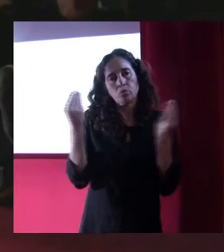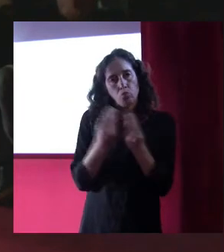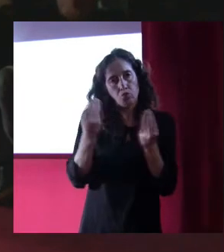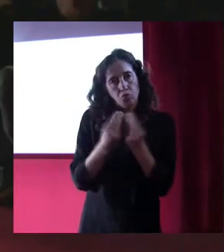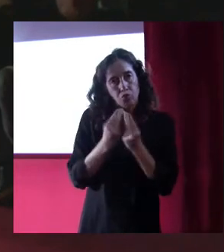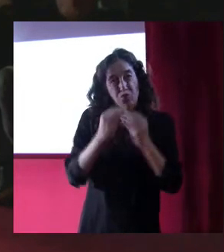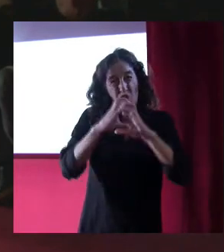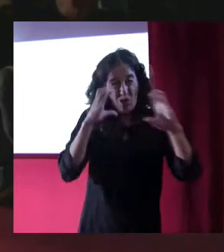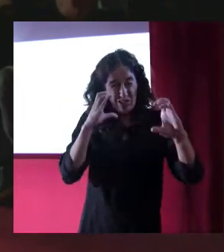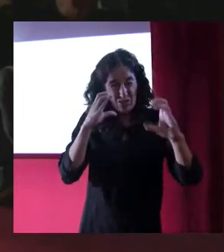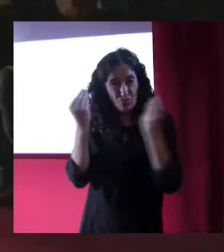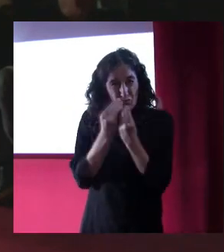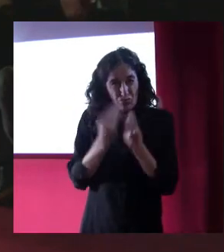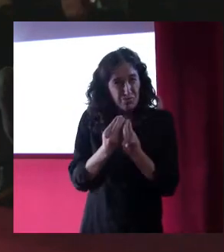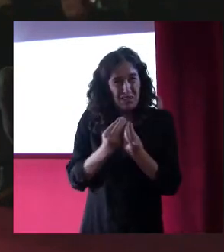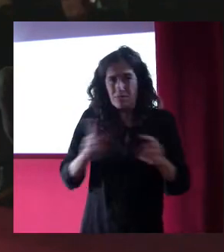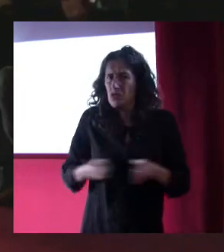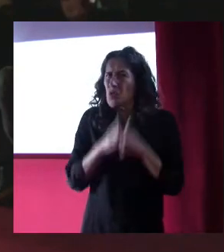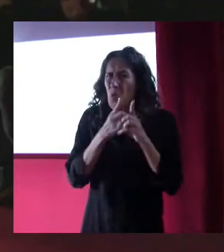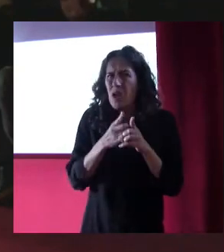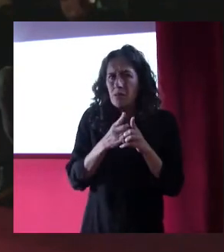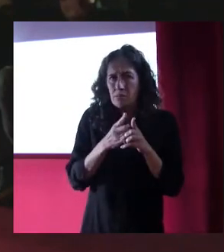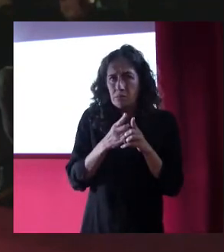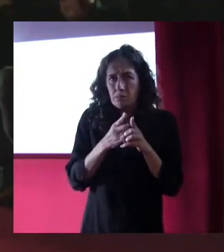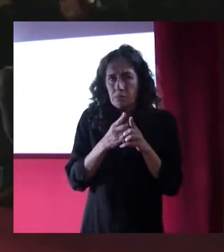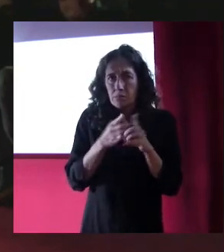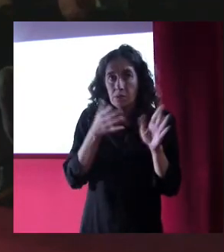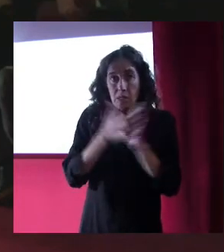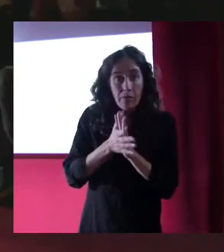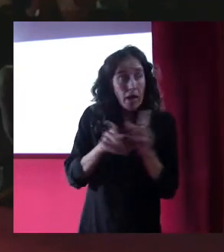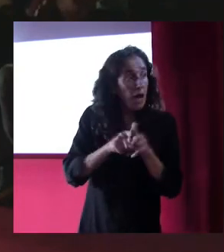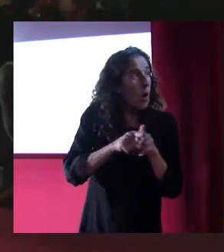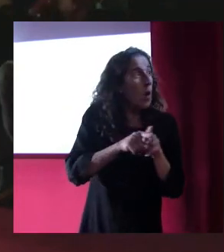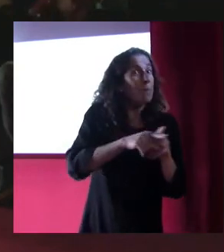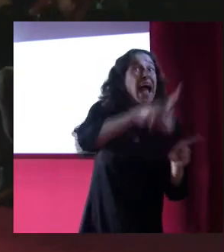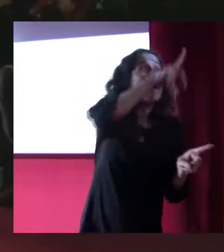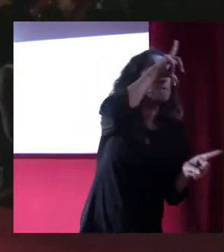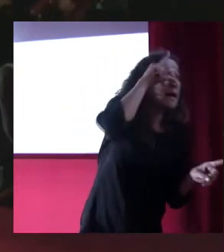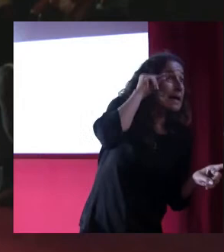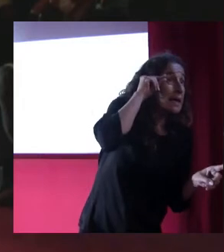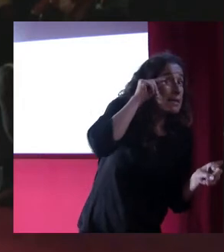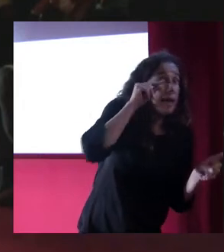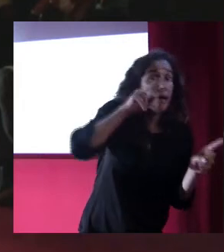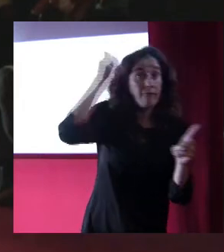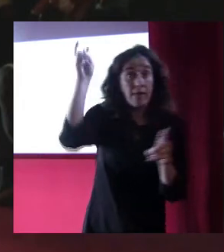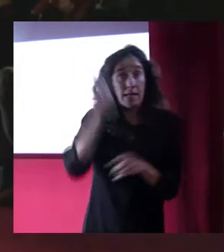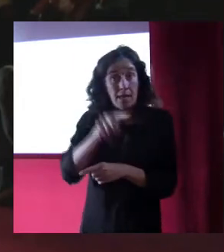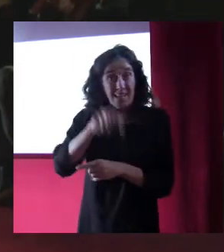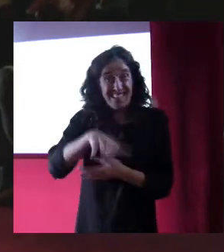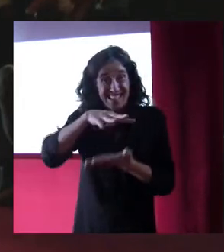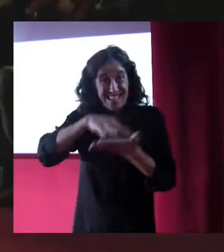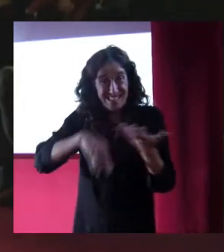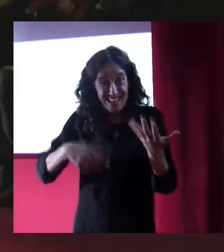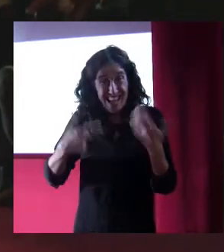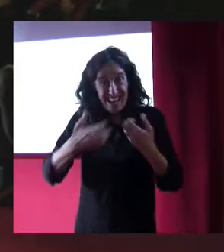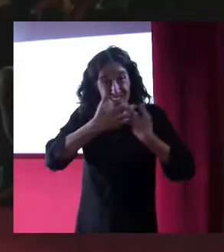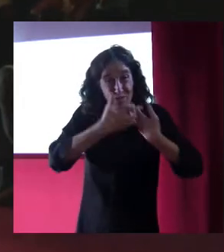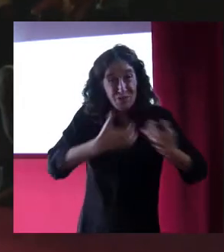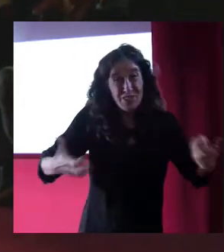els convois. Es triga més a venir des de Manresa avui que el